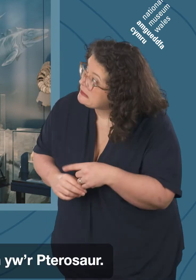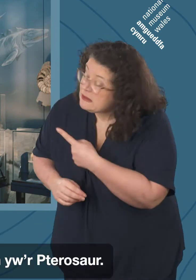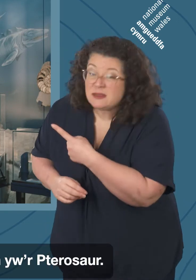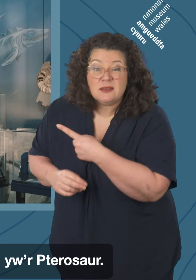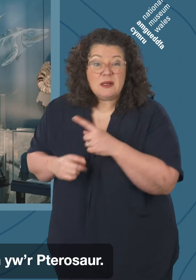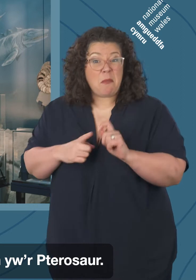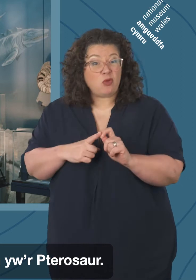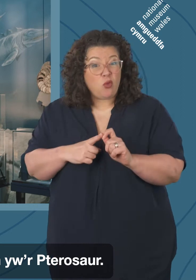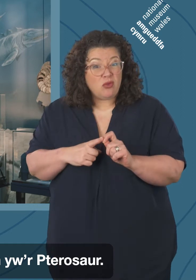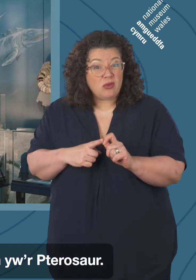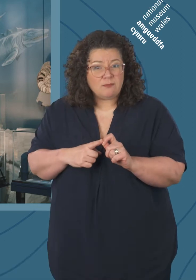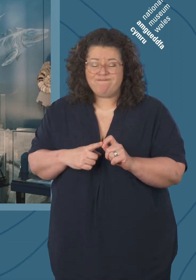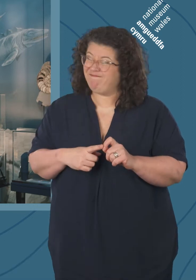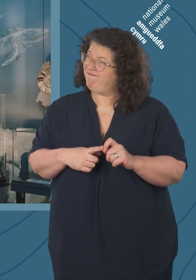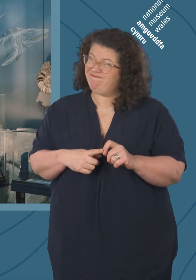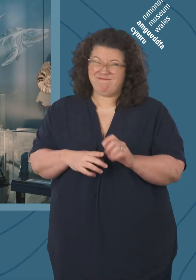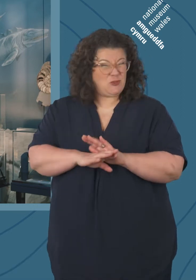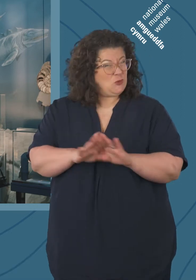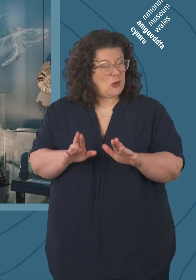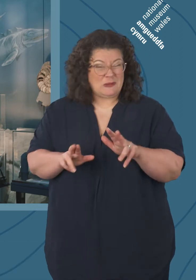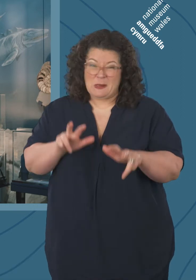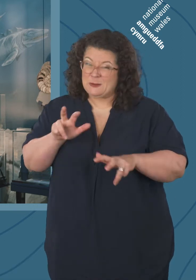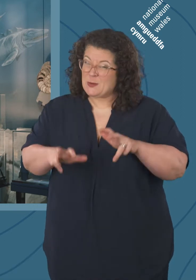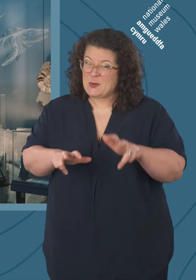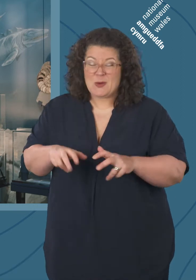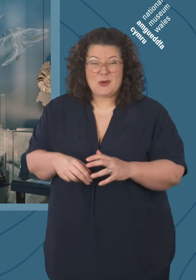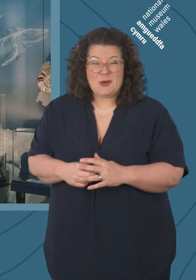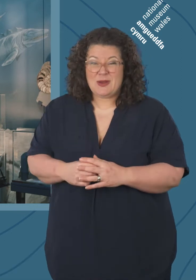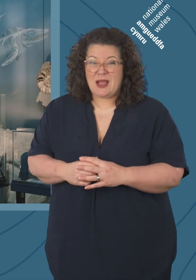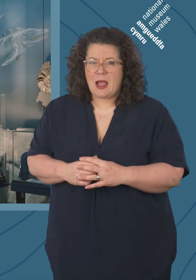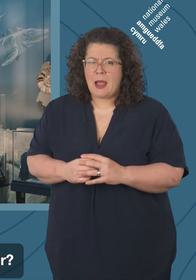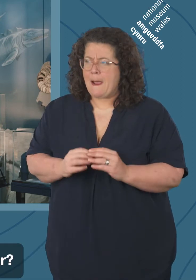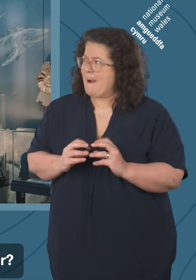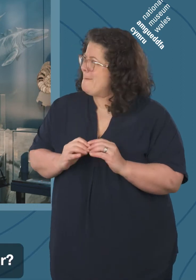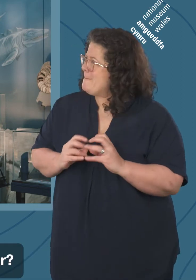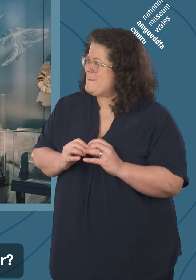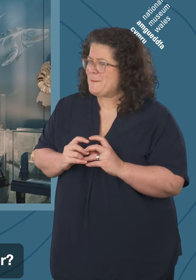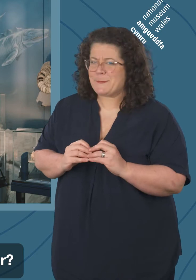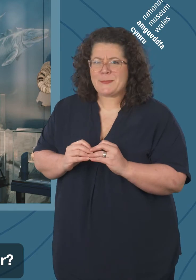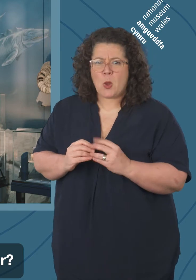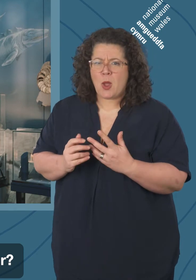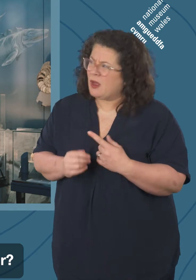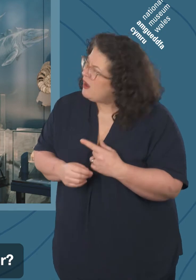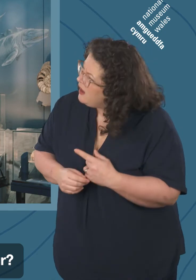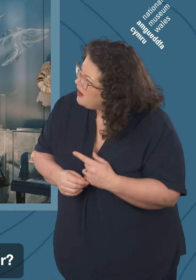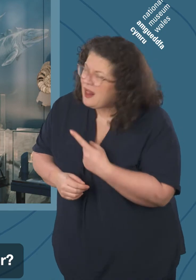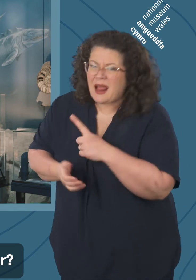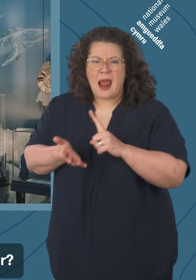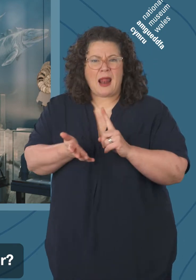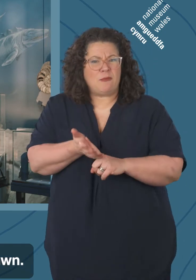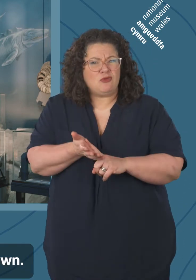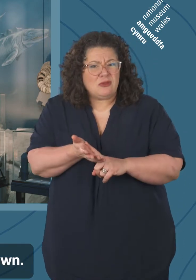teretor swr. Ydych chi ddim? Na. Oce. Beth am y plesius o?